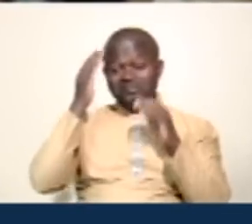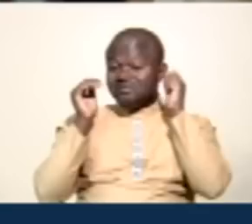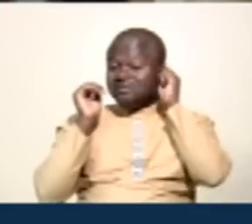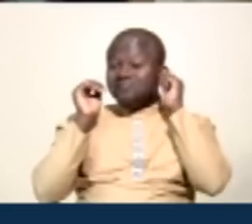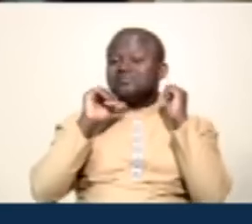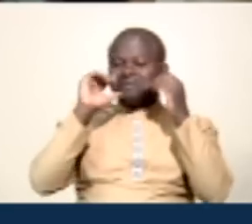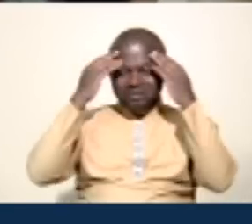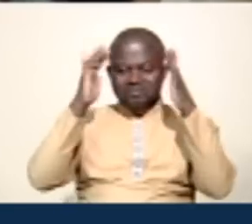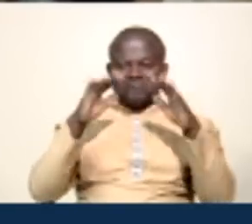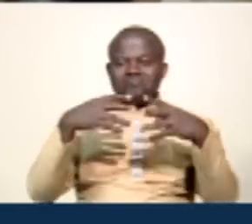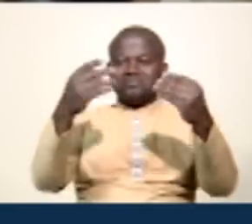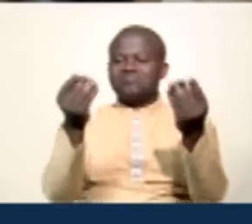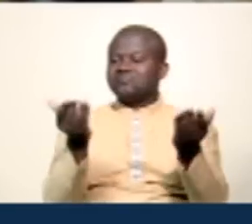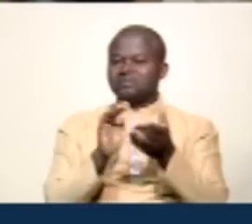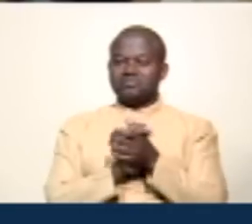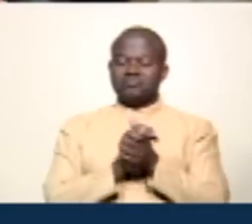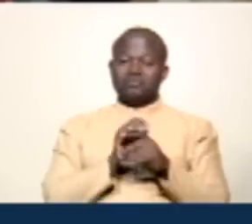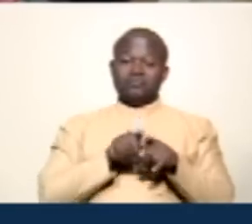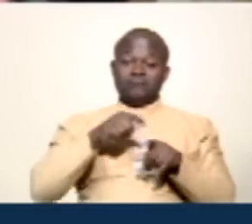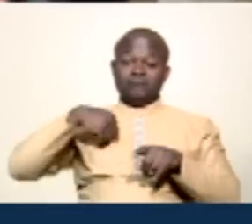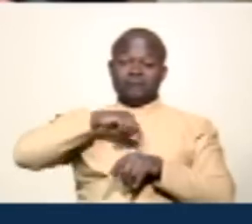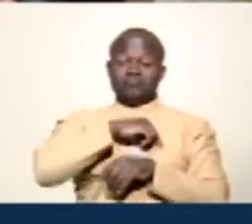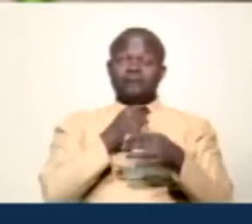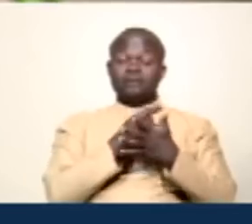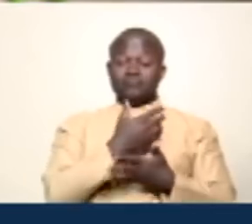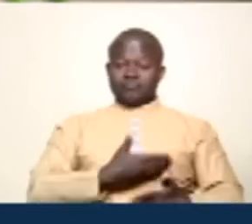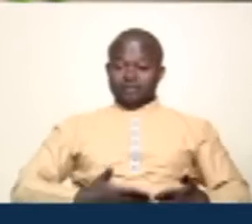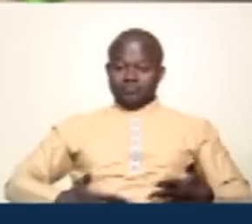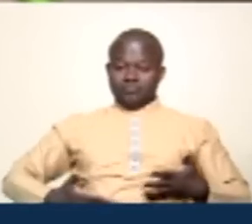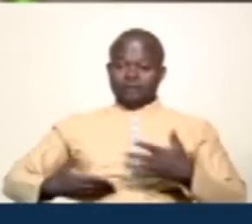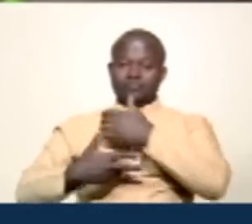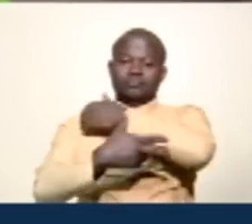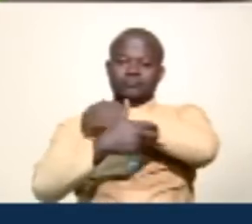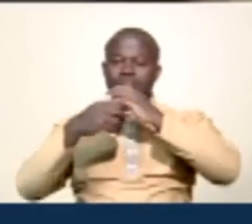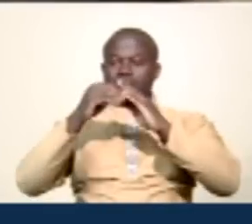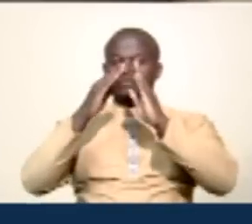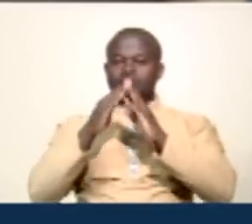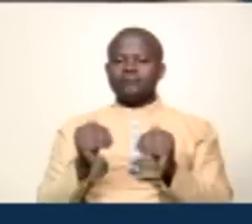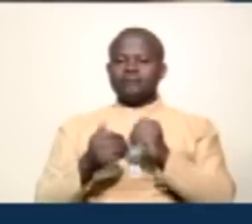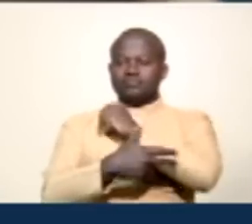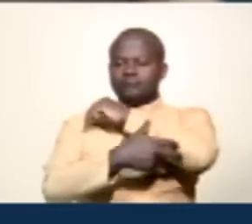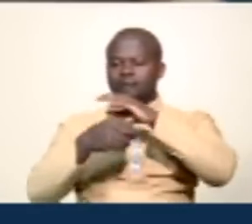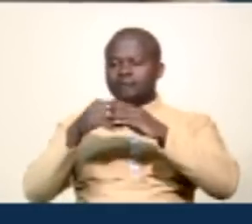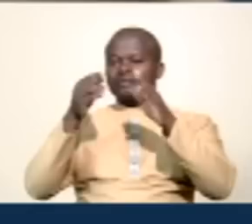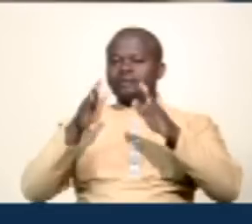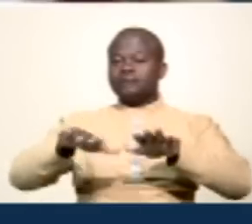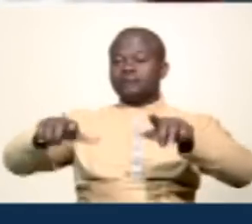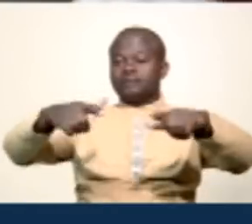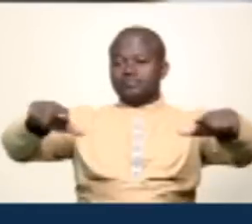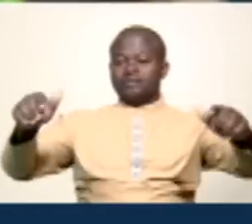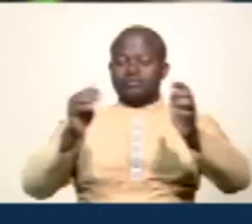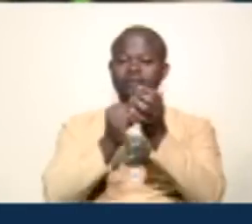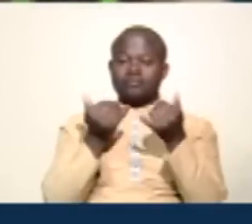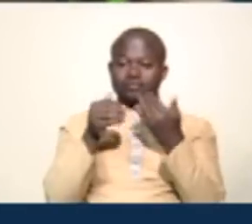ntituza aho bayijyana. Natwe mbese urebye baduteye inzara. Bariba mu nzu, bariba mu mirima, ndetse ubu